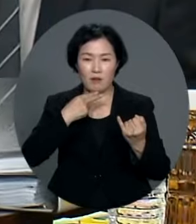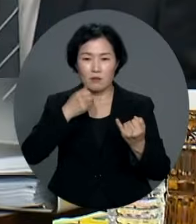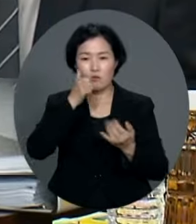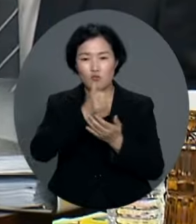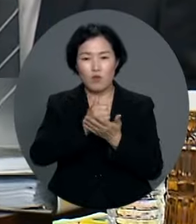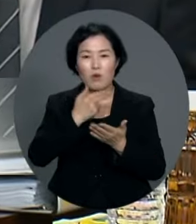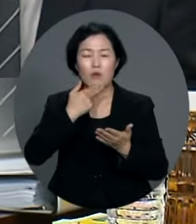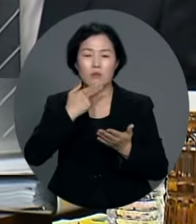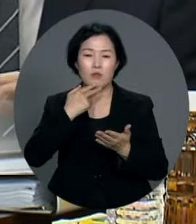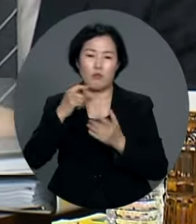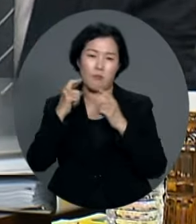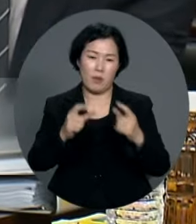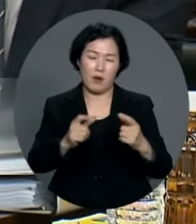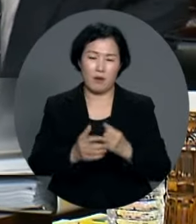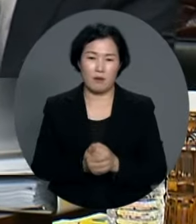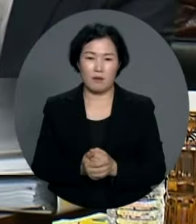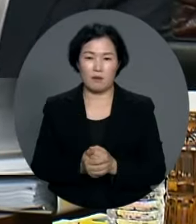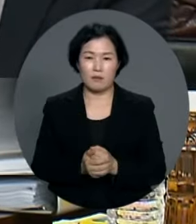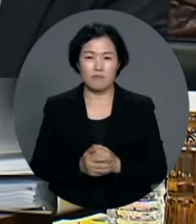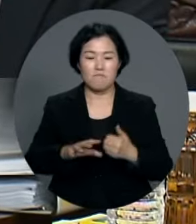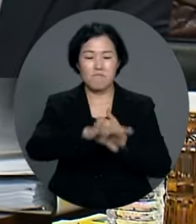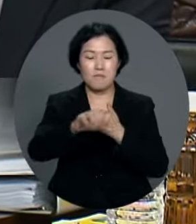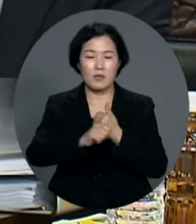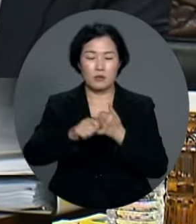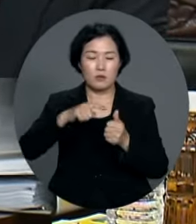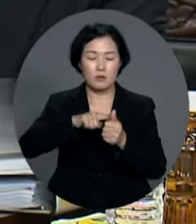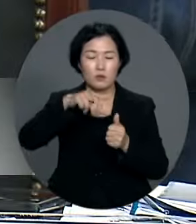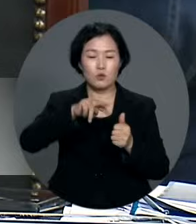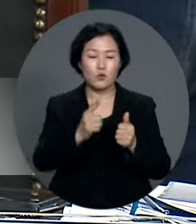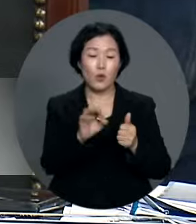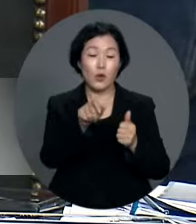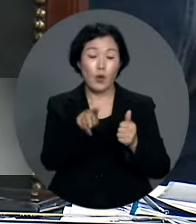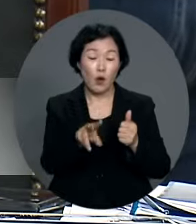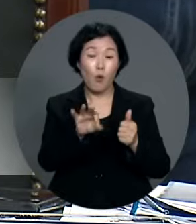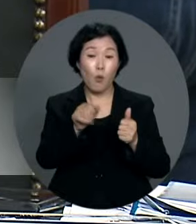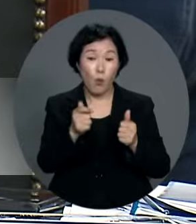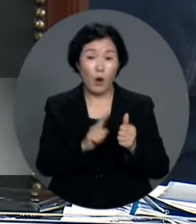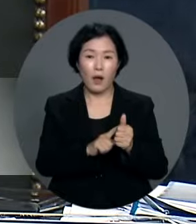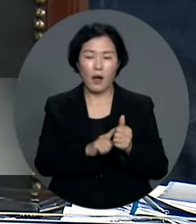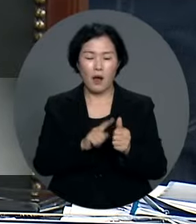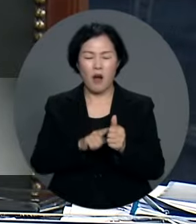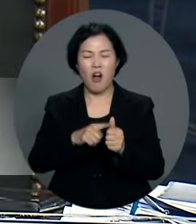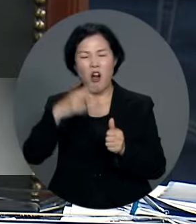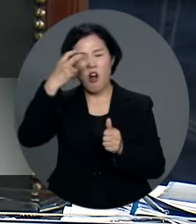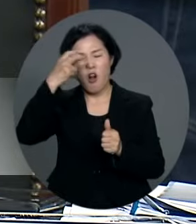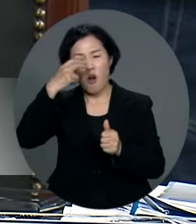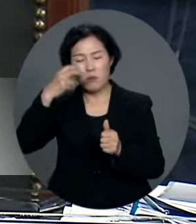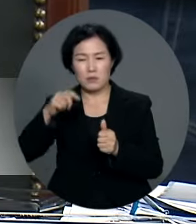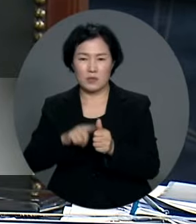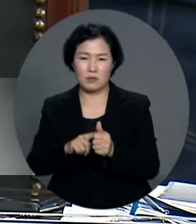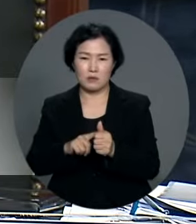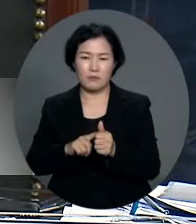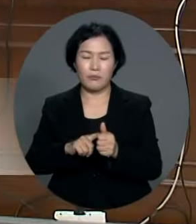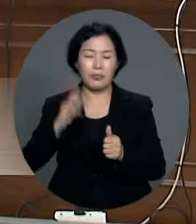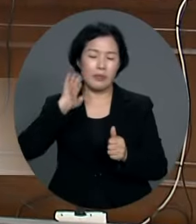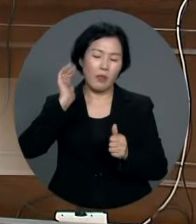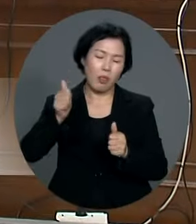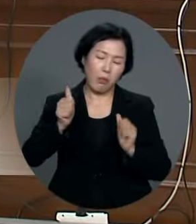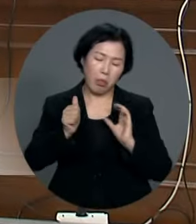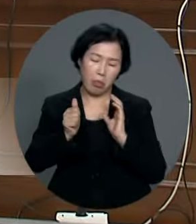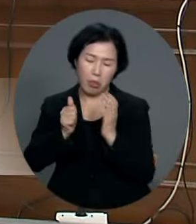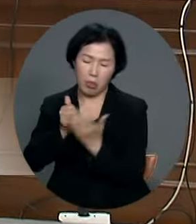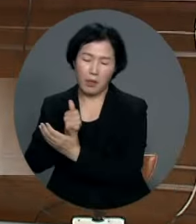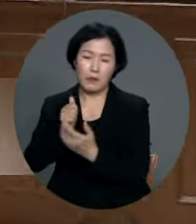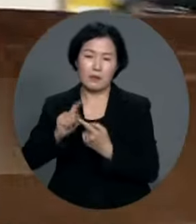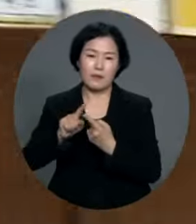사건을 수사 지휘한 송경호 부산고검장에게 검찰이 대통령 친위 수비대로 전락했다는 야당 의원들의 강도